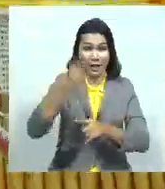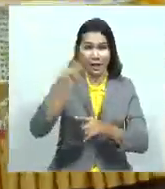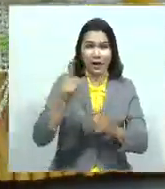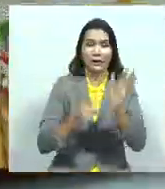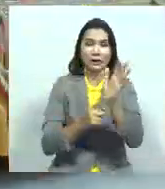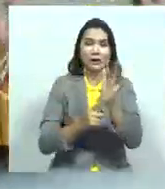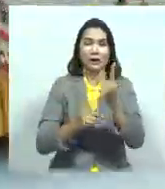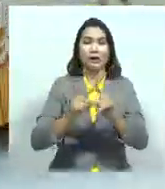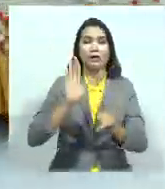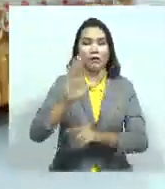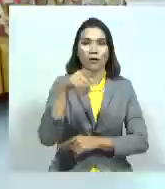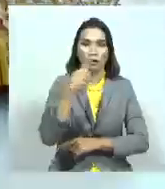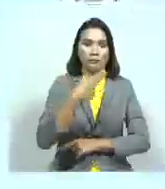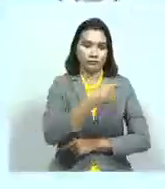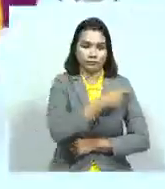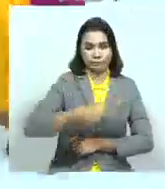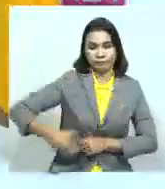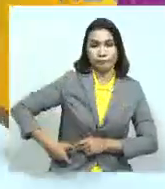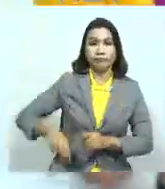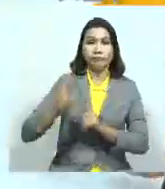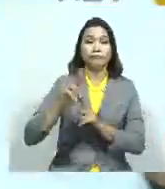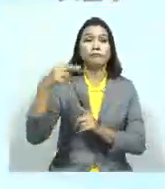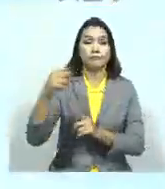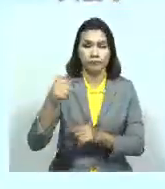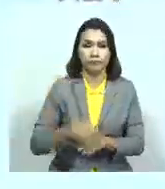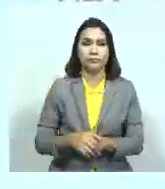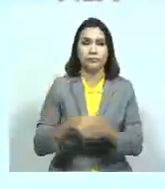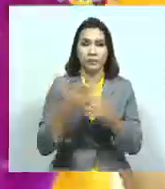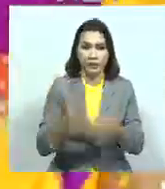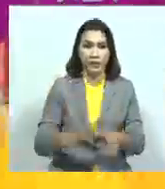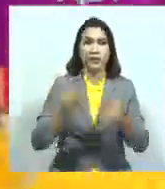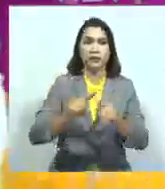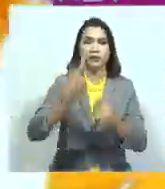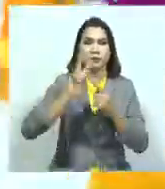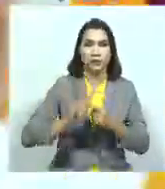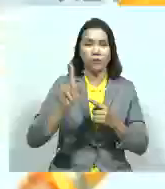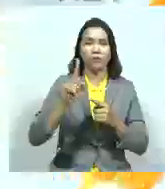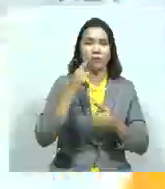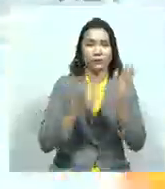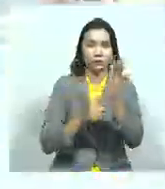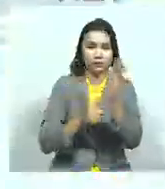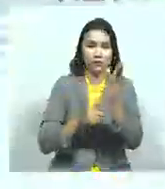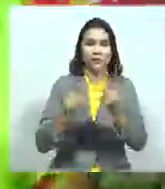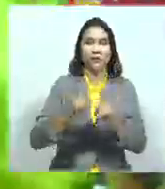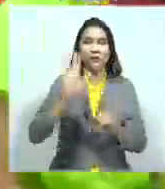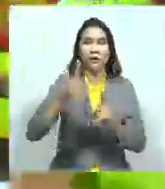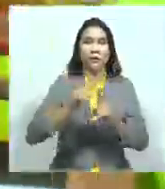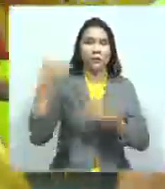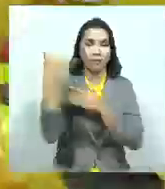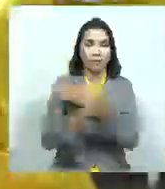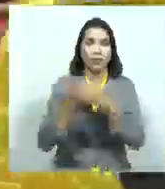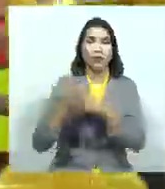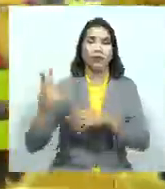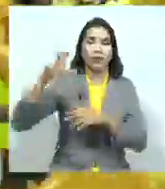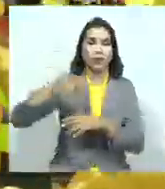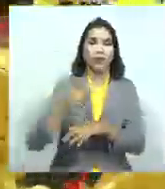เทียนพระราชทานจากพระบาทสมเด็จพระเจ้าอยู่หัวรัชกาลที่10ตามด้วยขบวนต้นเทียนและการแสดงจากประเทศภูฏ